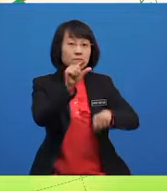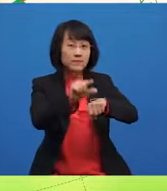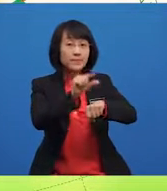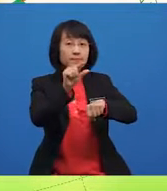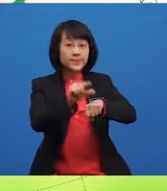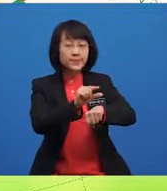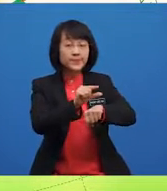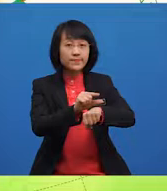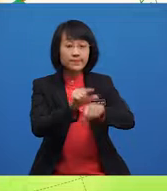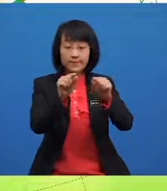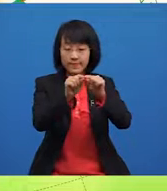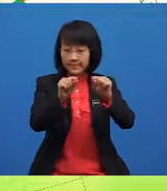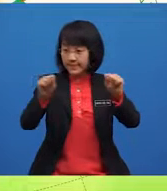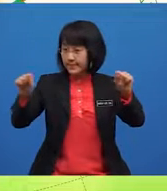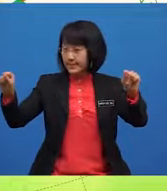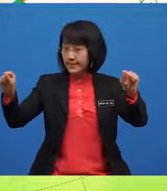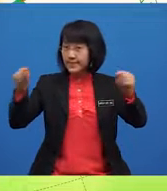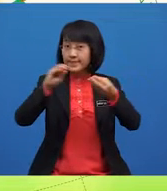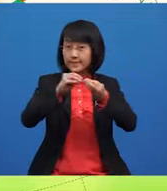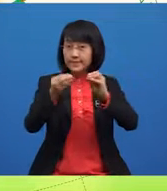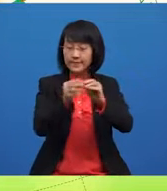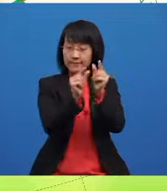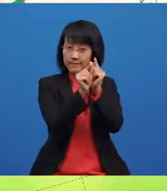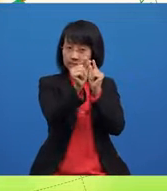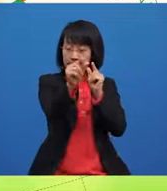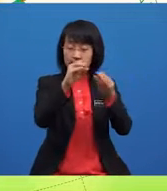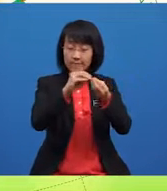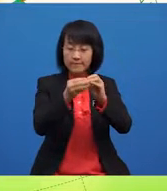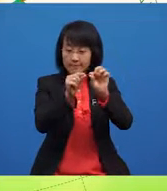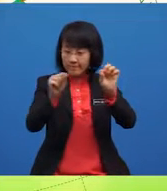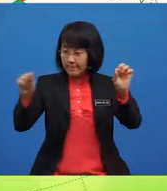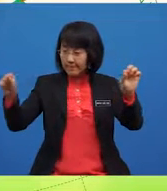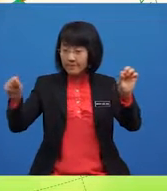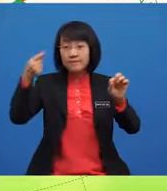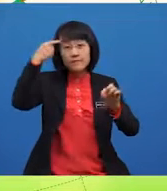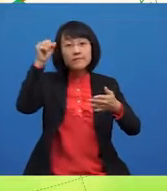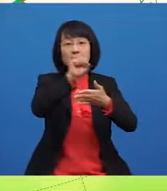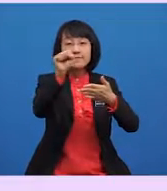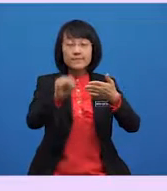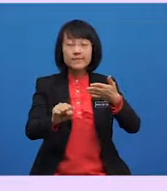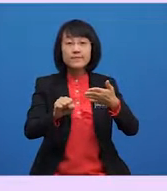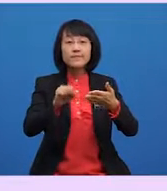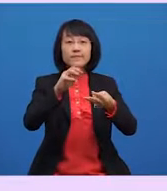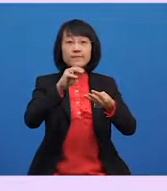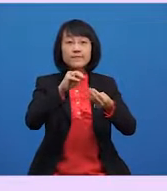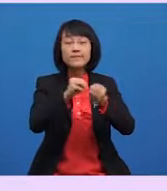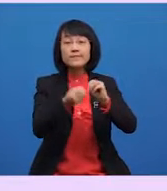menggunakan garis nombor untuk menyelesaikan soalan ini.